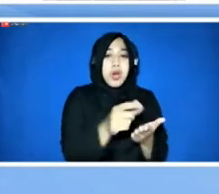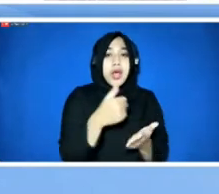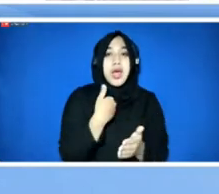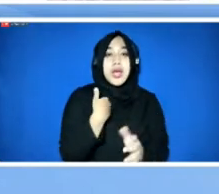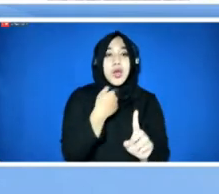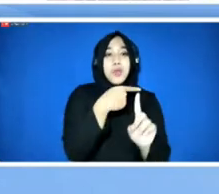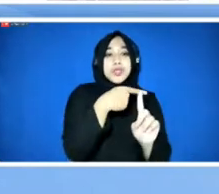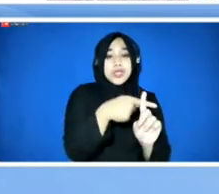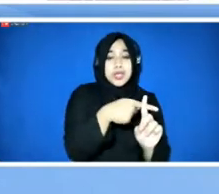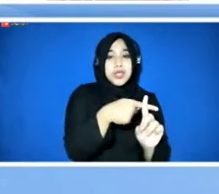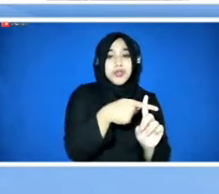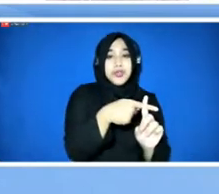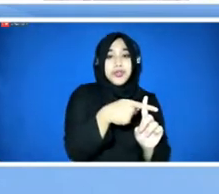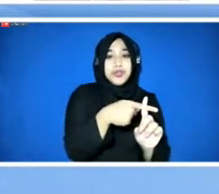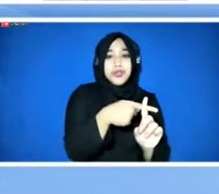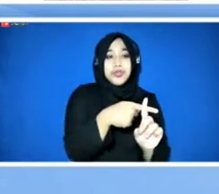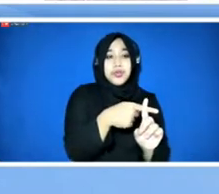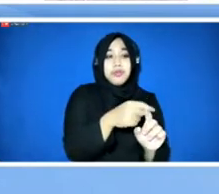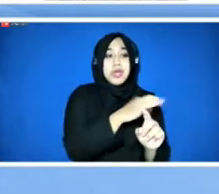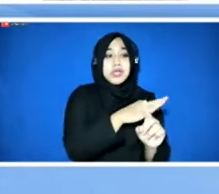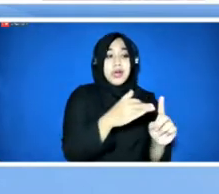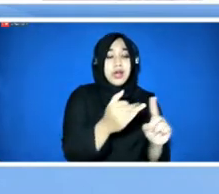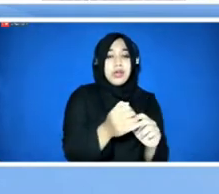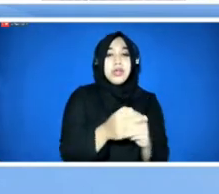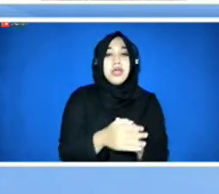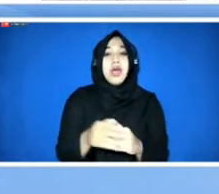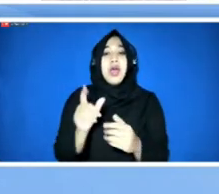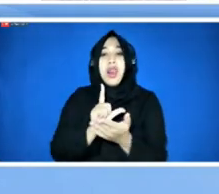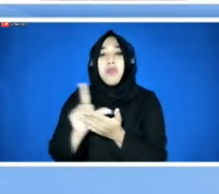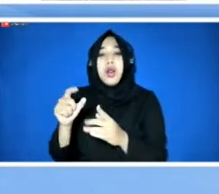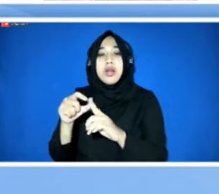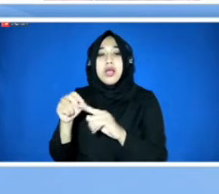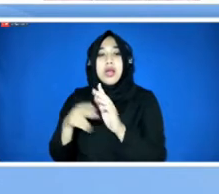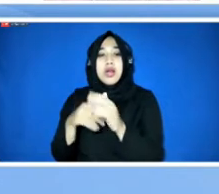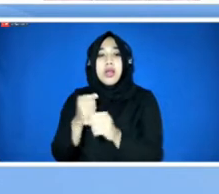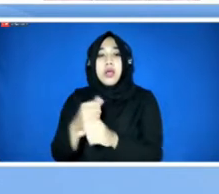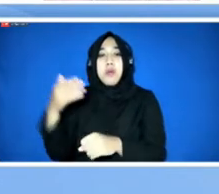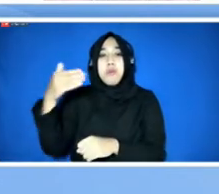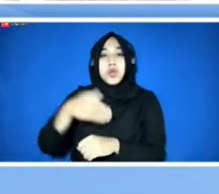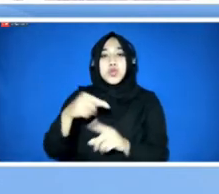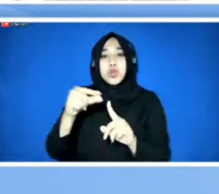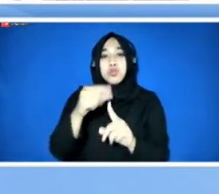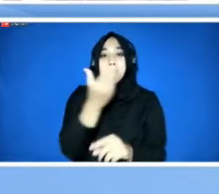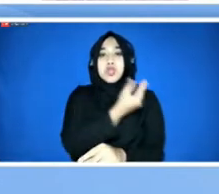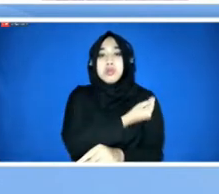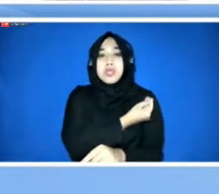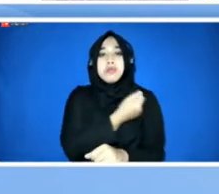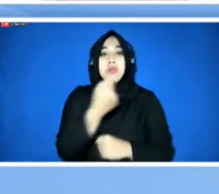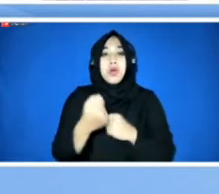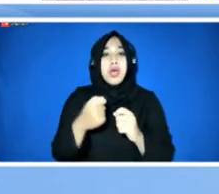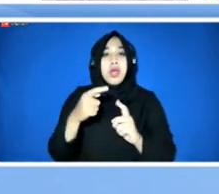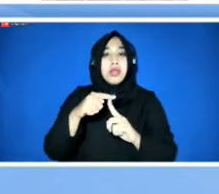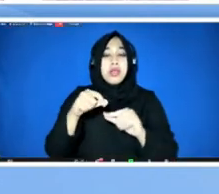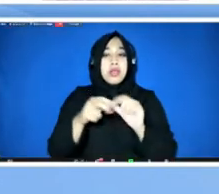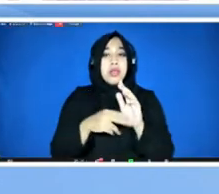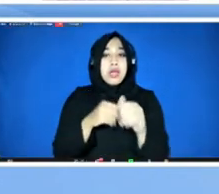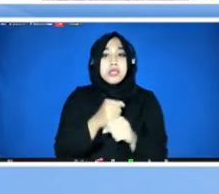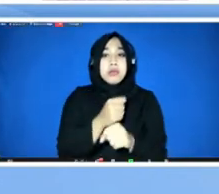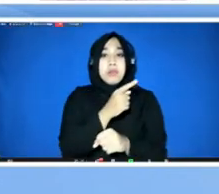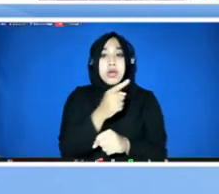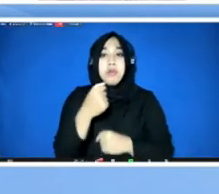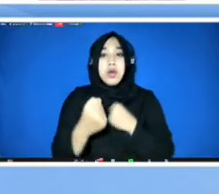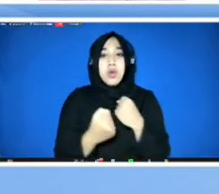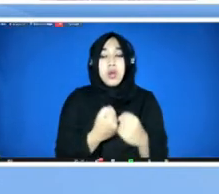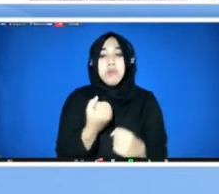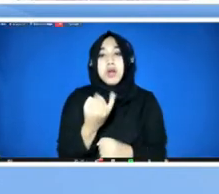wilayahnya, kemudian laporan dari lintas sektornya, masuk ke puskesmas, puskesmas melakukan tracing. Nah, ketika tracing, dia akan melakukan beberapa tahapan